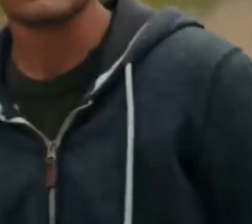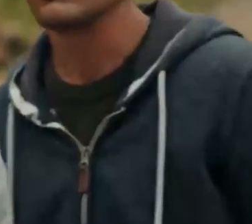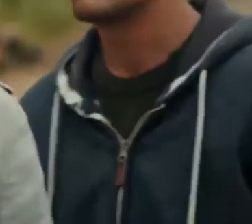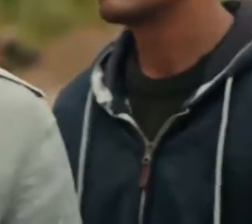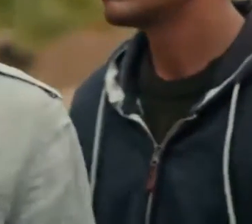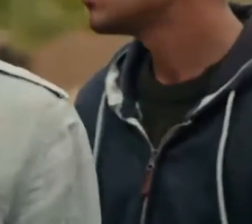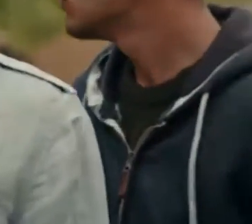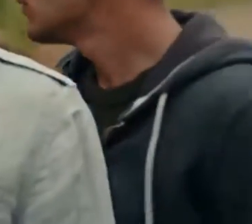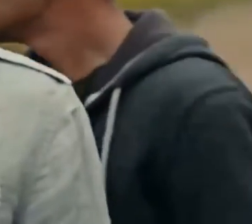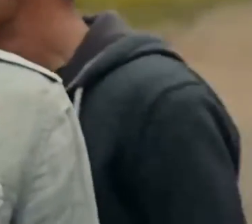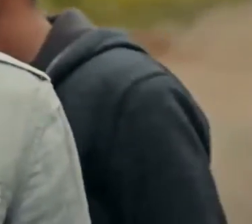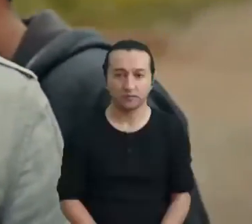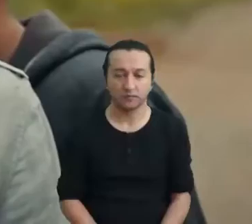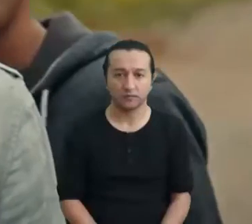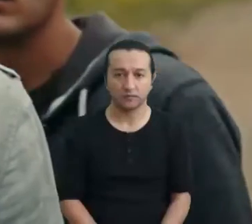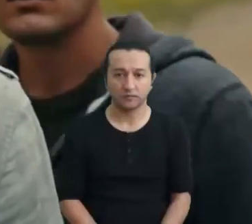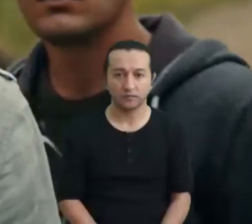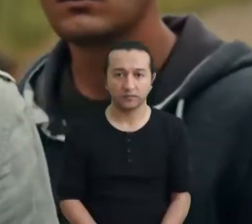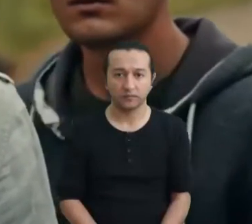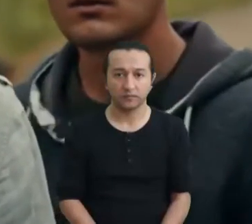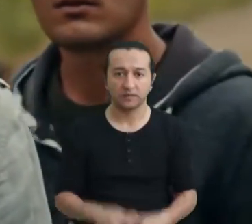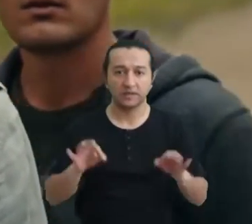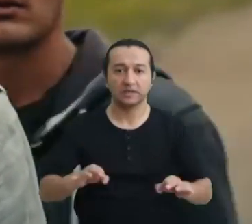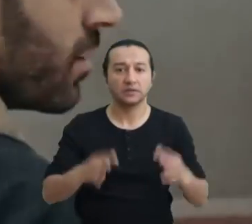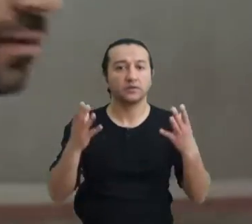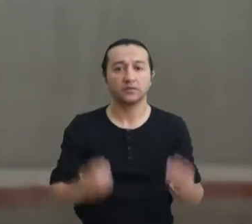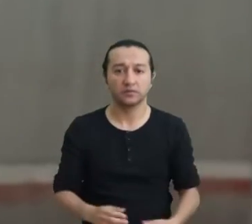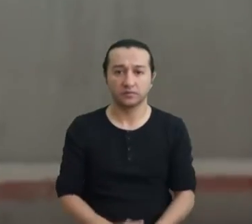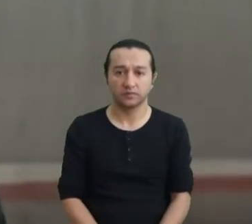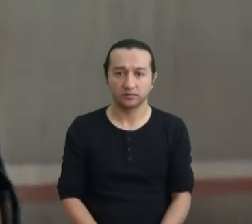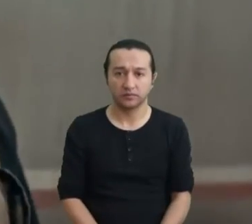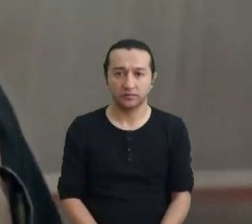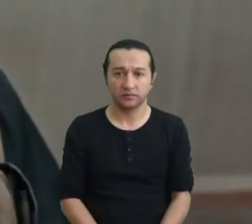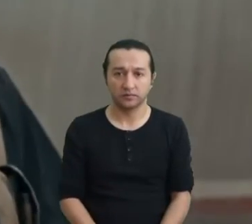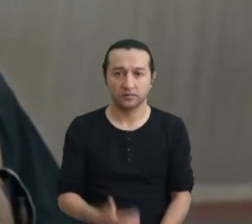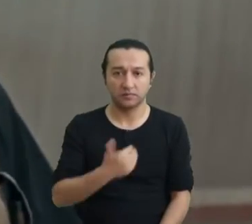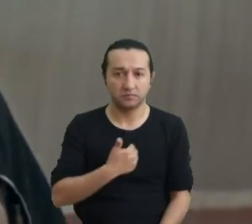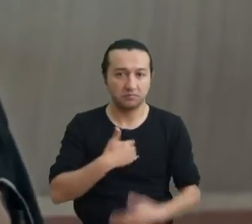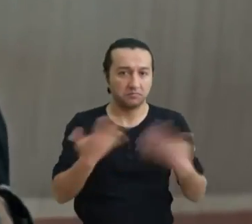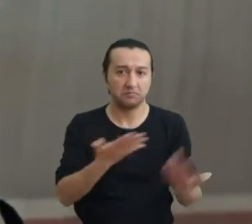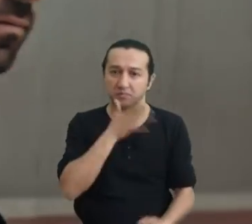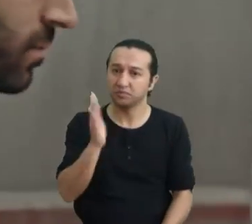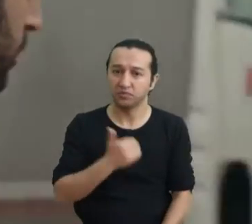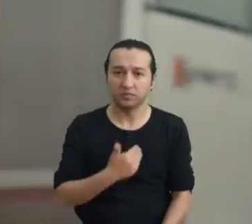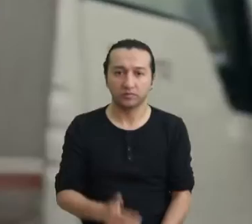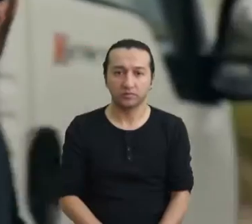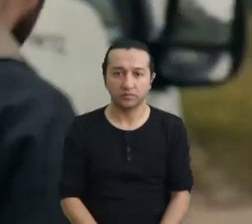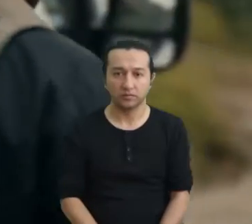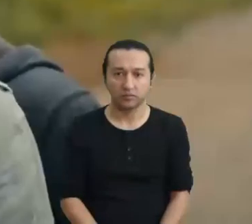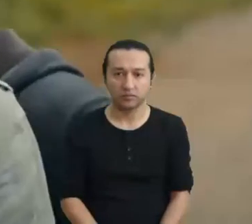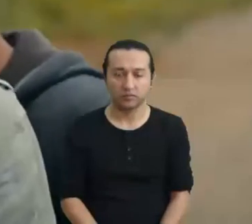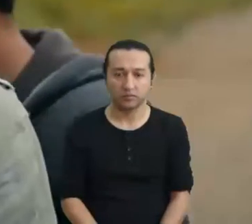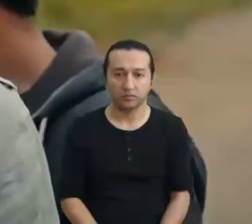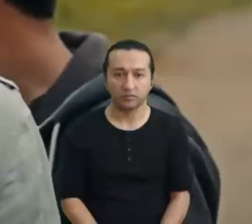Yabancı gözlerle çevrelerine bakıyorlar. Şimdi ne olacak? Ben nereden bileyim? Kollarını iki